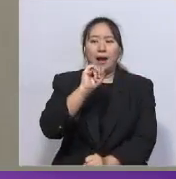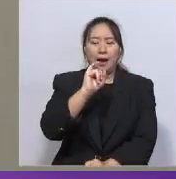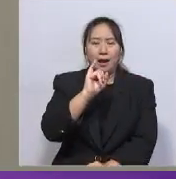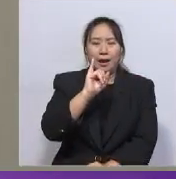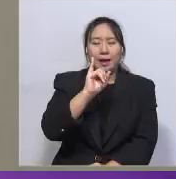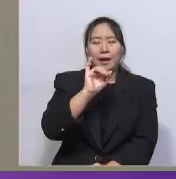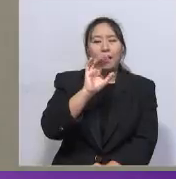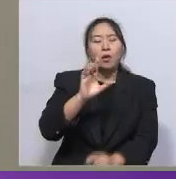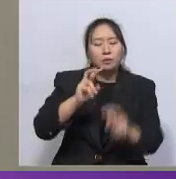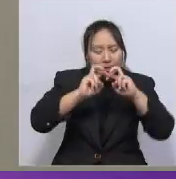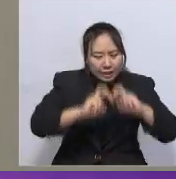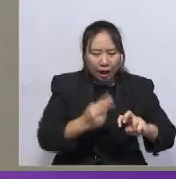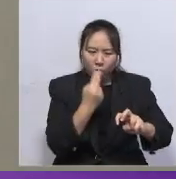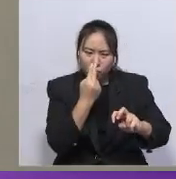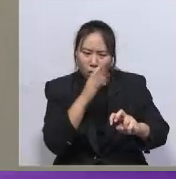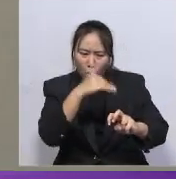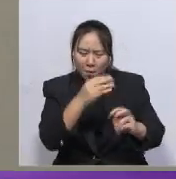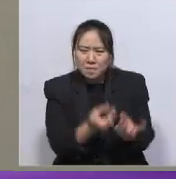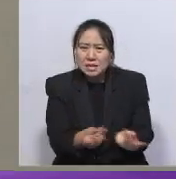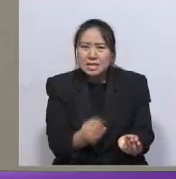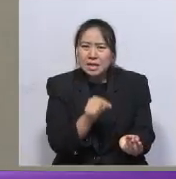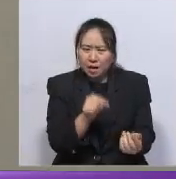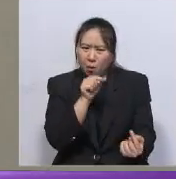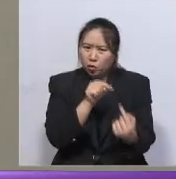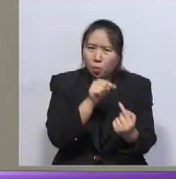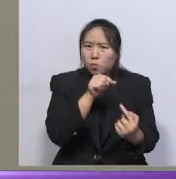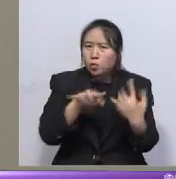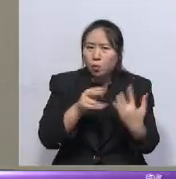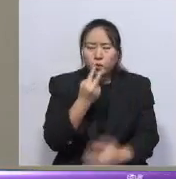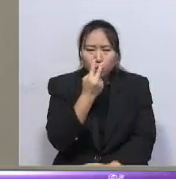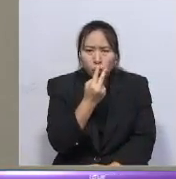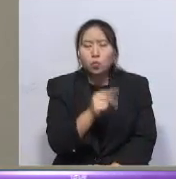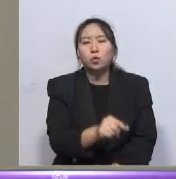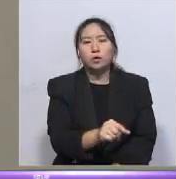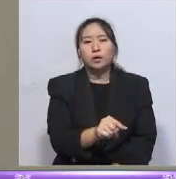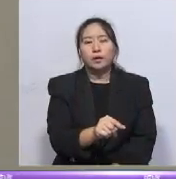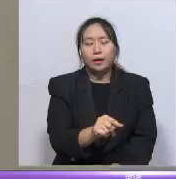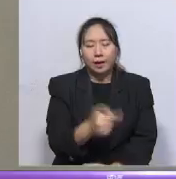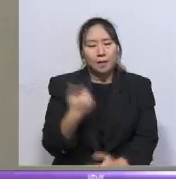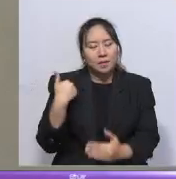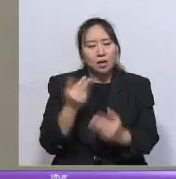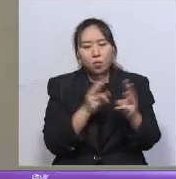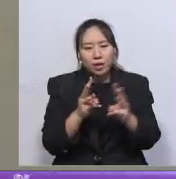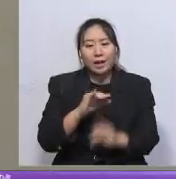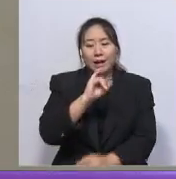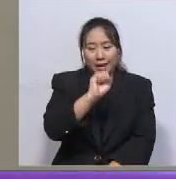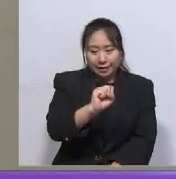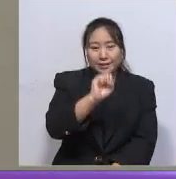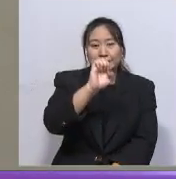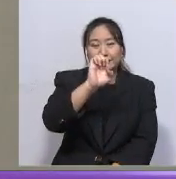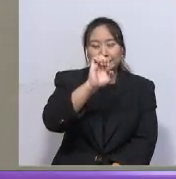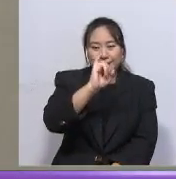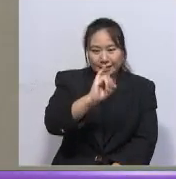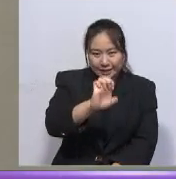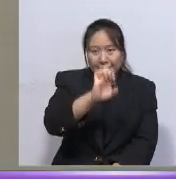ศึกษาผลกระทบสิ่งแวดล้อมทางยุทธศาสตร์ว่าไอ้พื้นที่มันเหมาะสมไม่เหมาะสมอย่างไรด้วยการใช้เครื่องมือคือ SEA ซึ่งเราทำขึ้นม